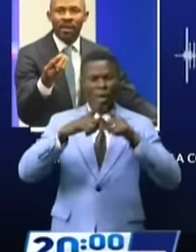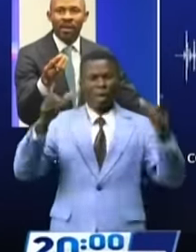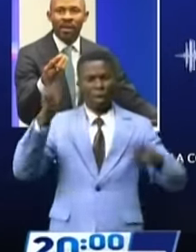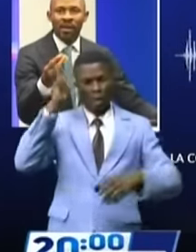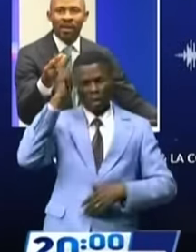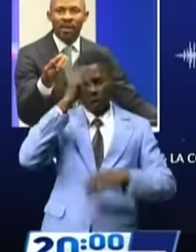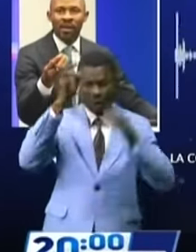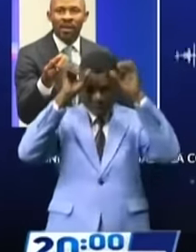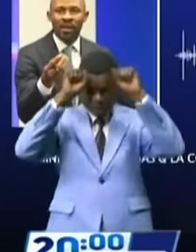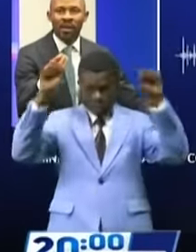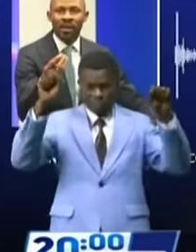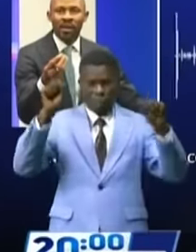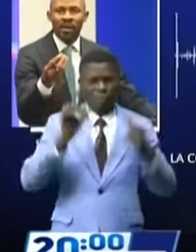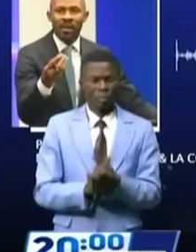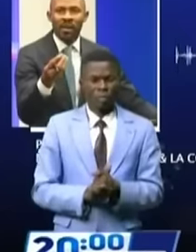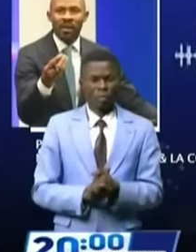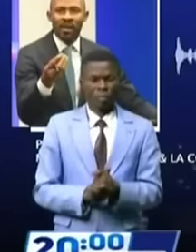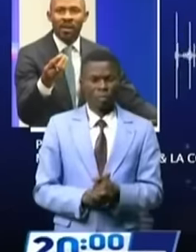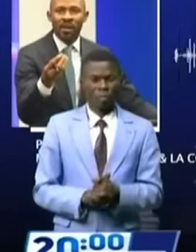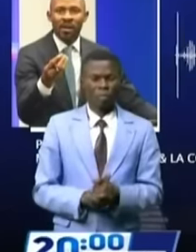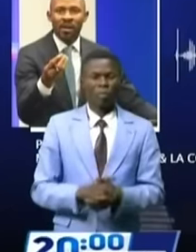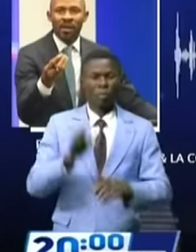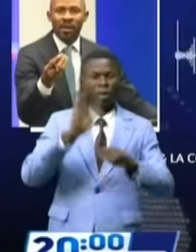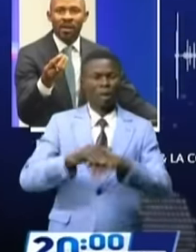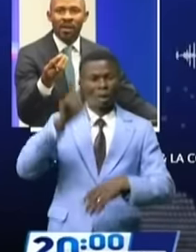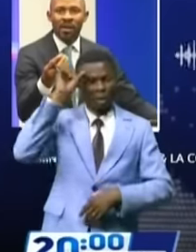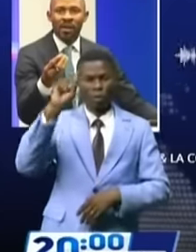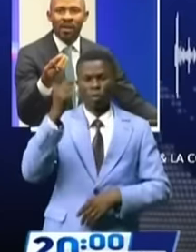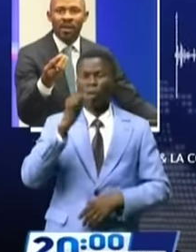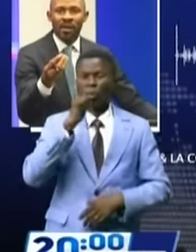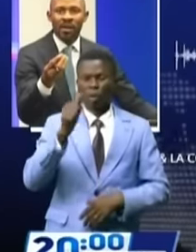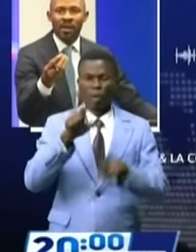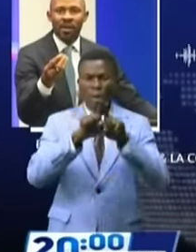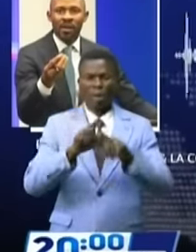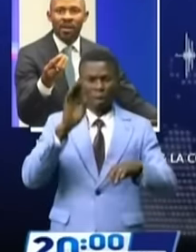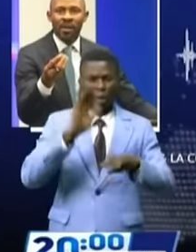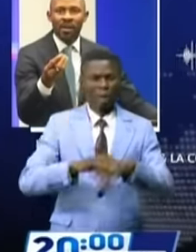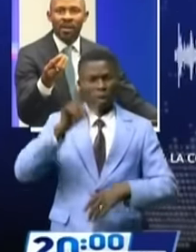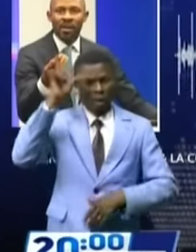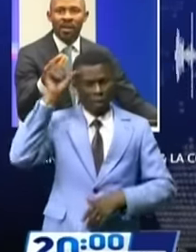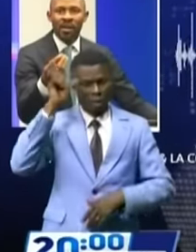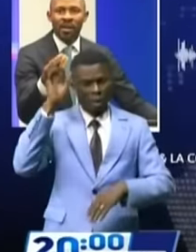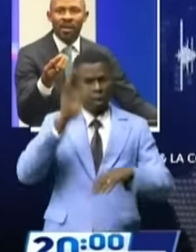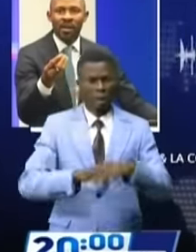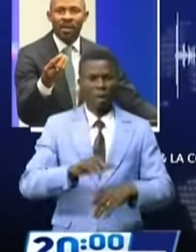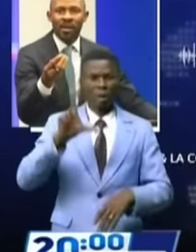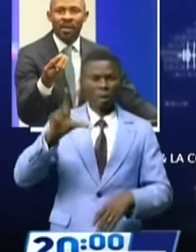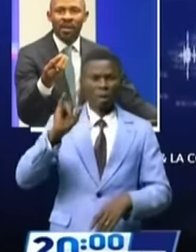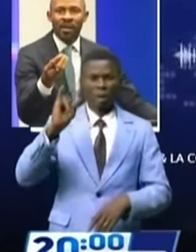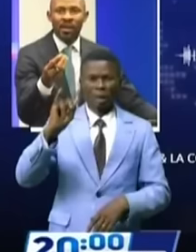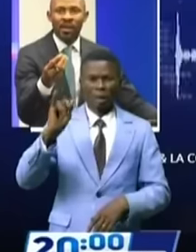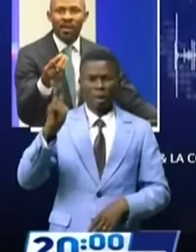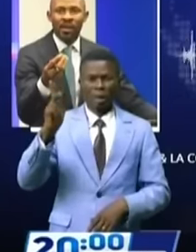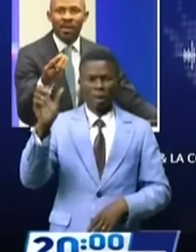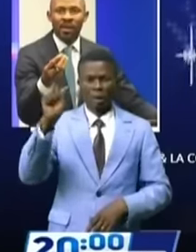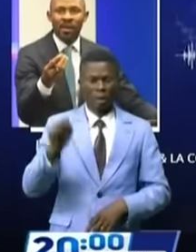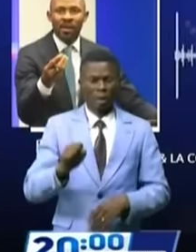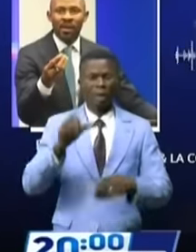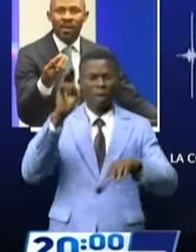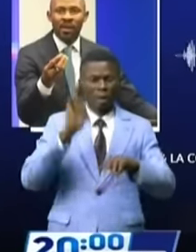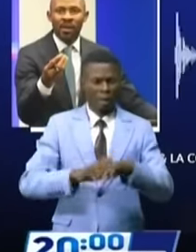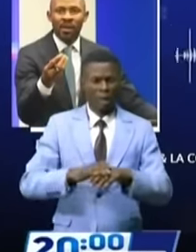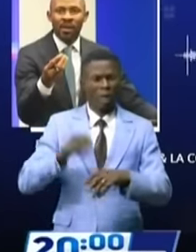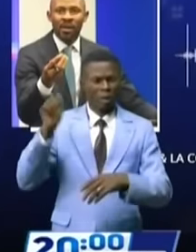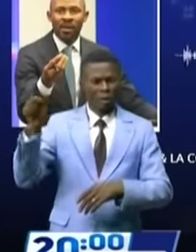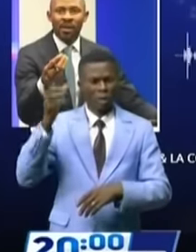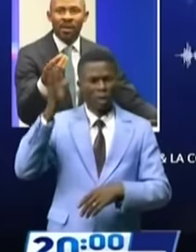Le président n'a pas été qu'à Lubumbashi à Likasi, il a été à Lubumbashi, il a été à Likasi, il a été à Fungurume, il